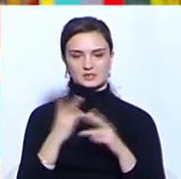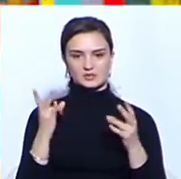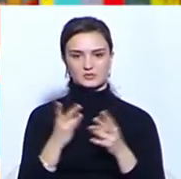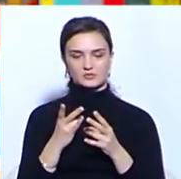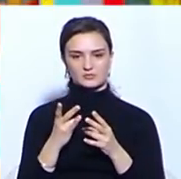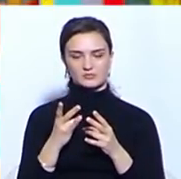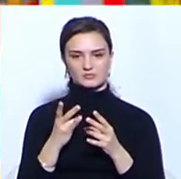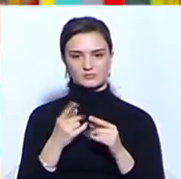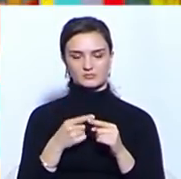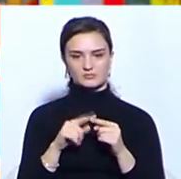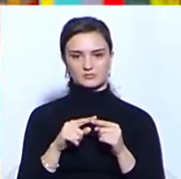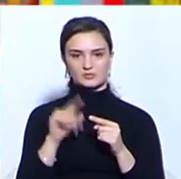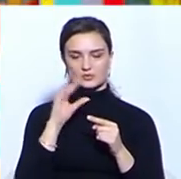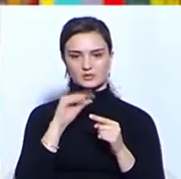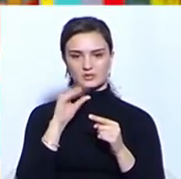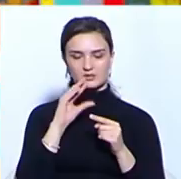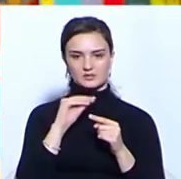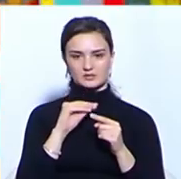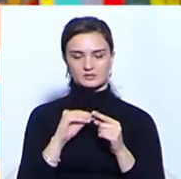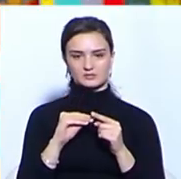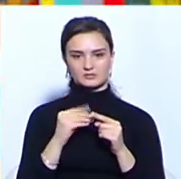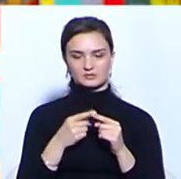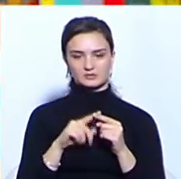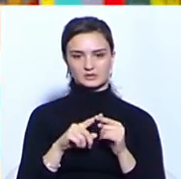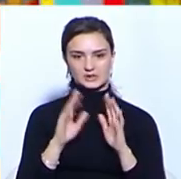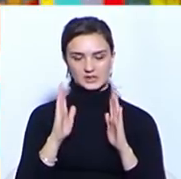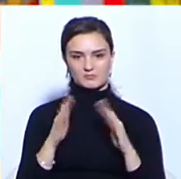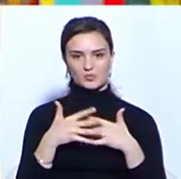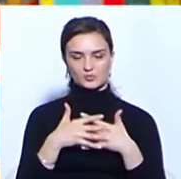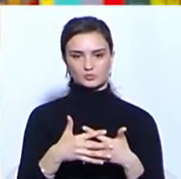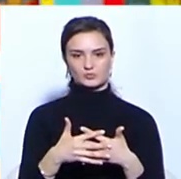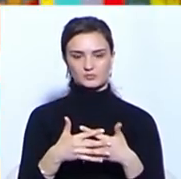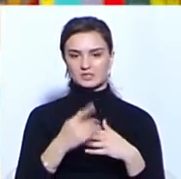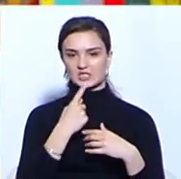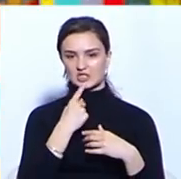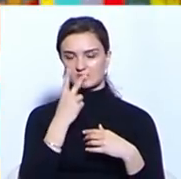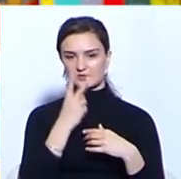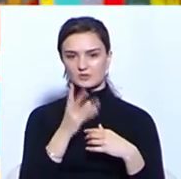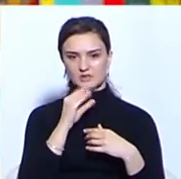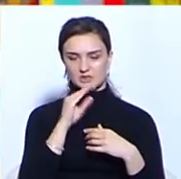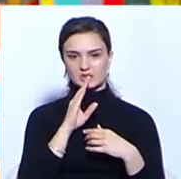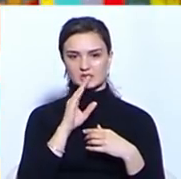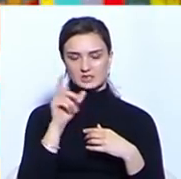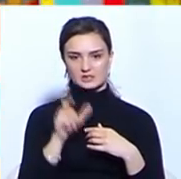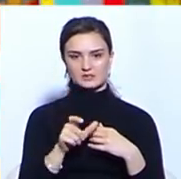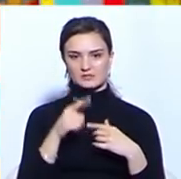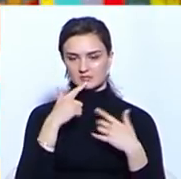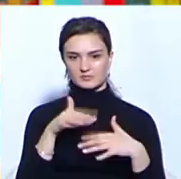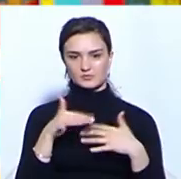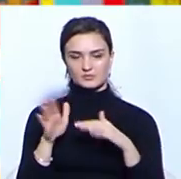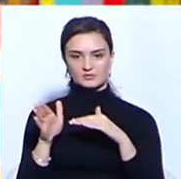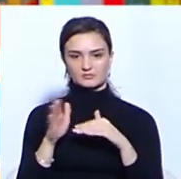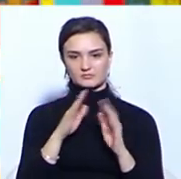იცით, როდესაც შეიქმნება ორსულობაზე ეჭვი, ესე იგი, როდესაც ქალს გადაუწდება